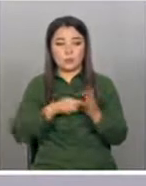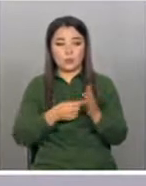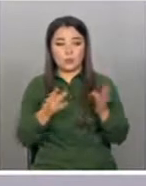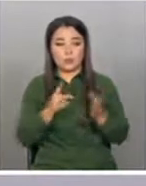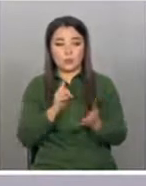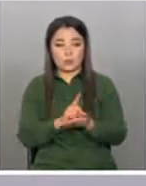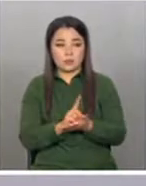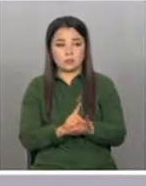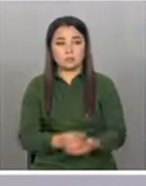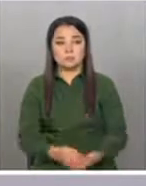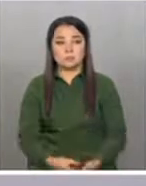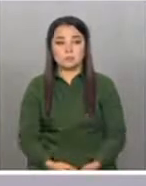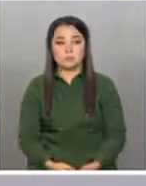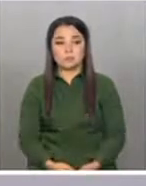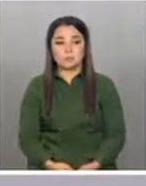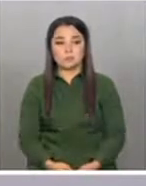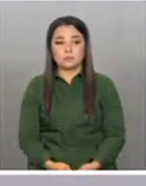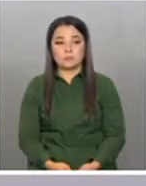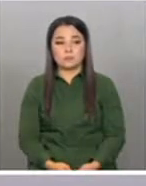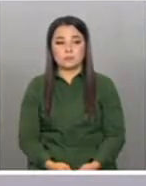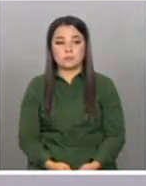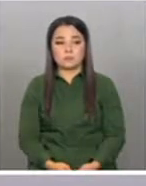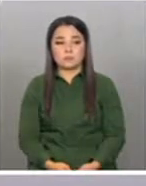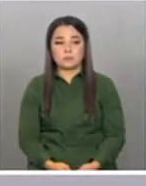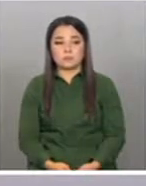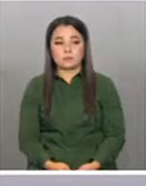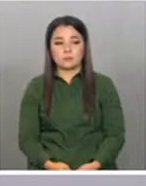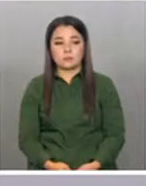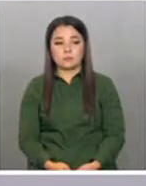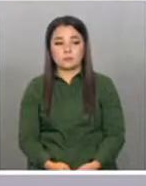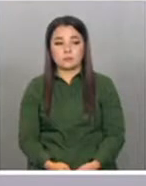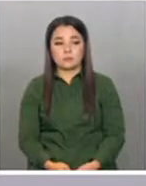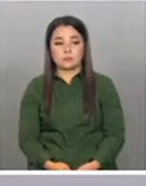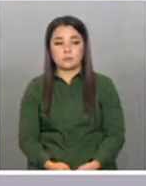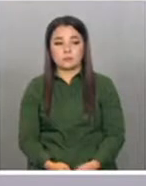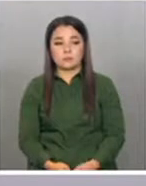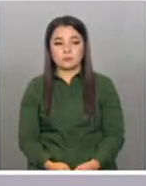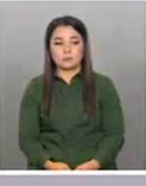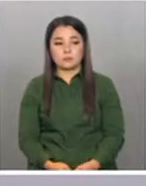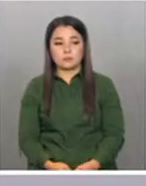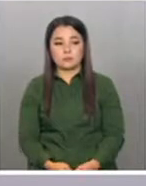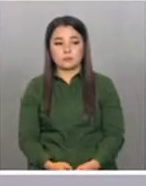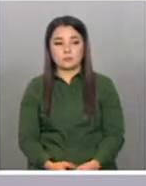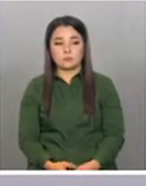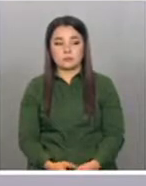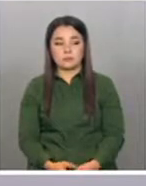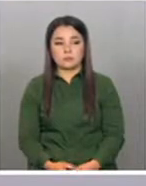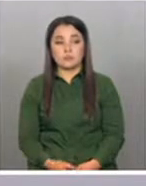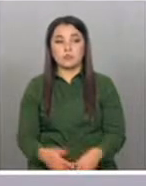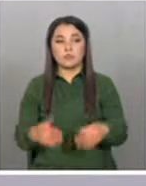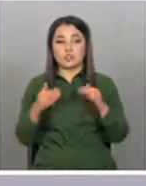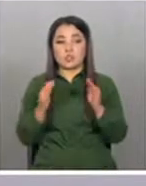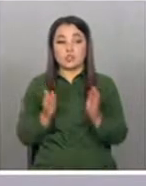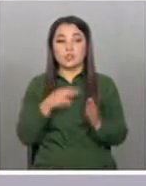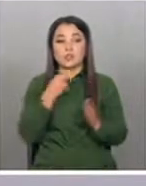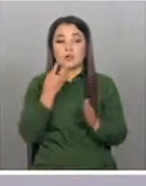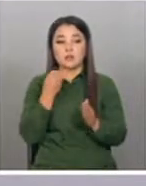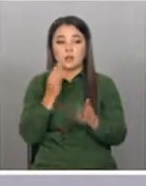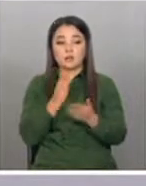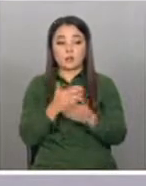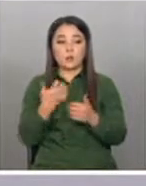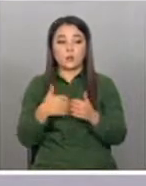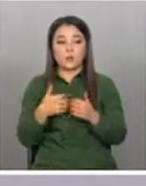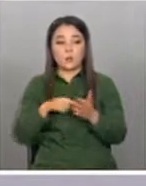көбейтілген x азайтылған 2y квадрат түрінде болады. Ал енді қараңыздар. Жақшаның ішінде бізде тағы ортақ